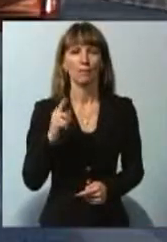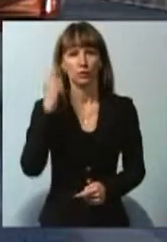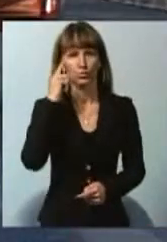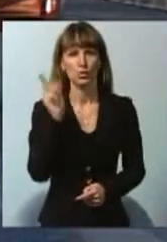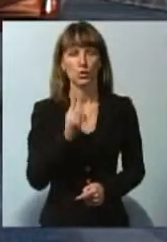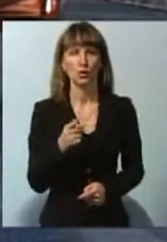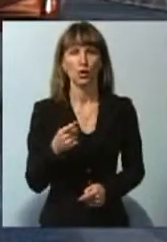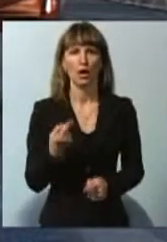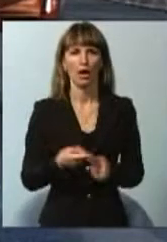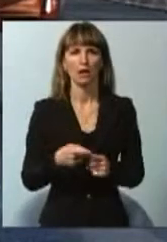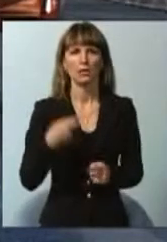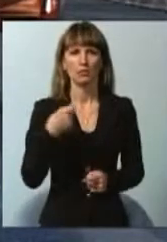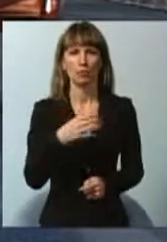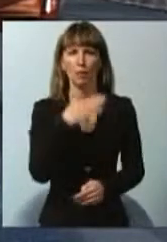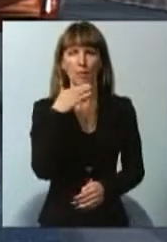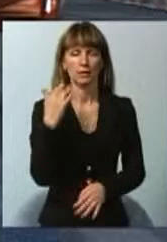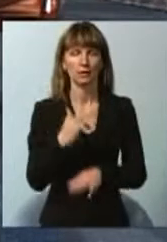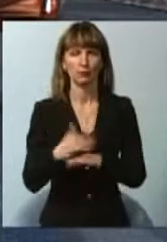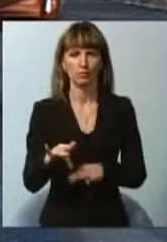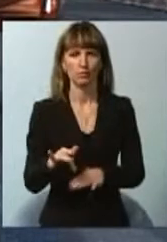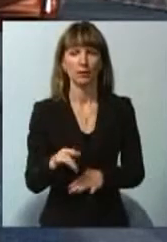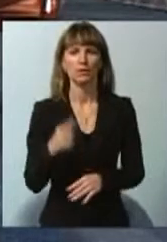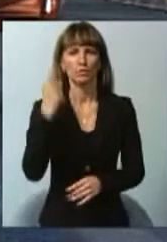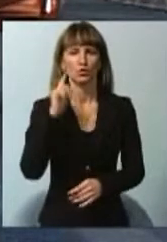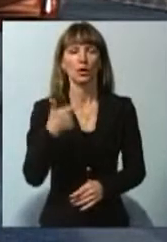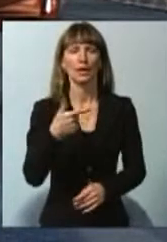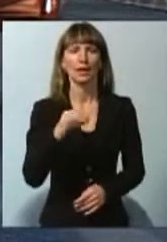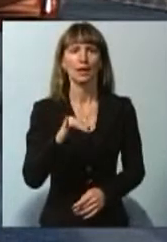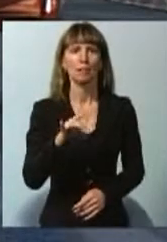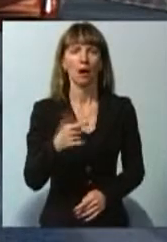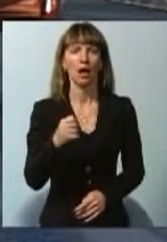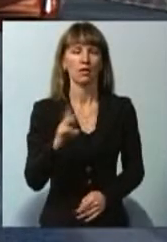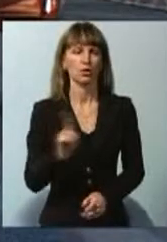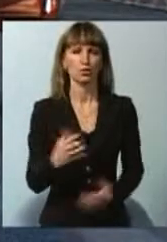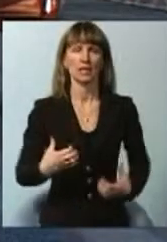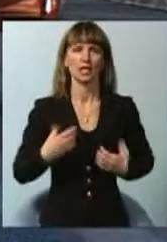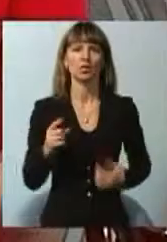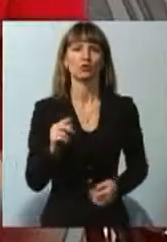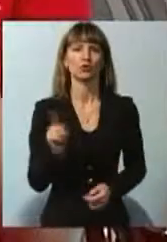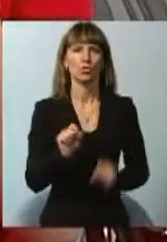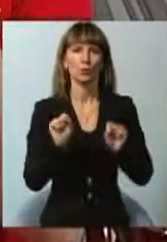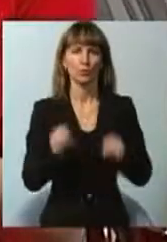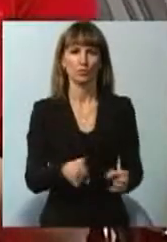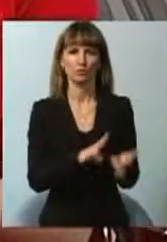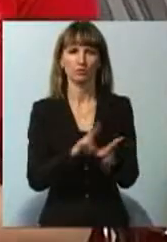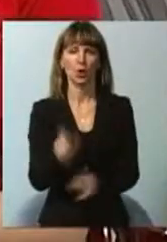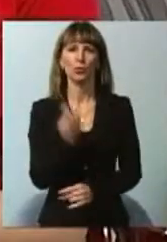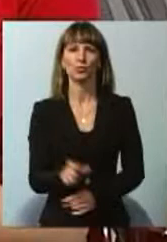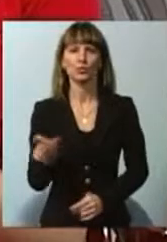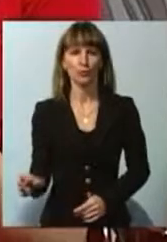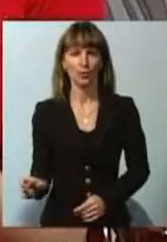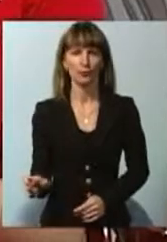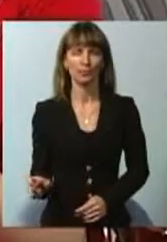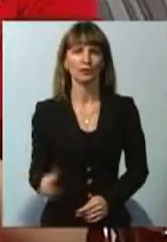зброя масового знищення. Так, здається б, ти б подумав, що гіперган – це щось таке страшне і що може зашкодити людству.